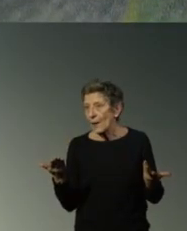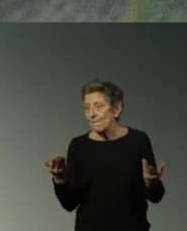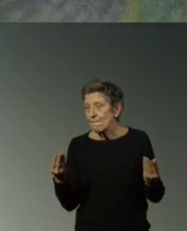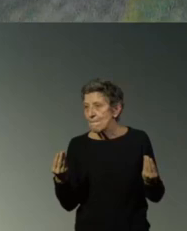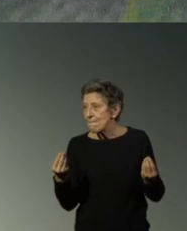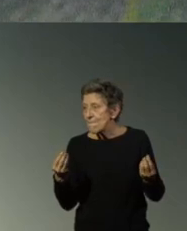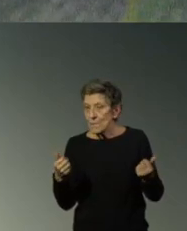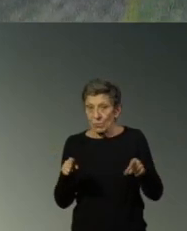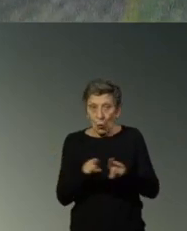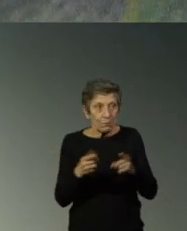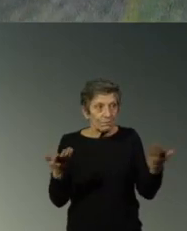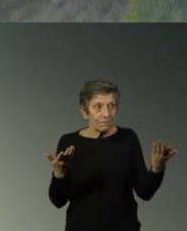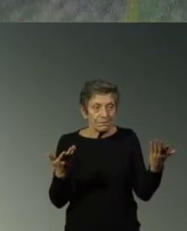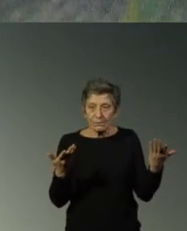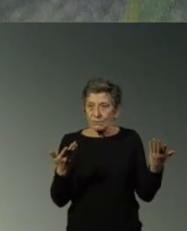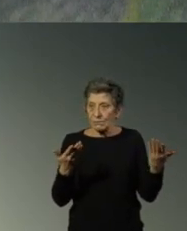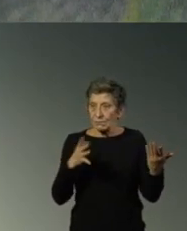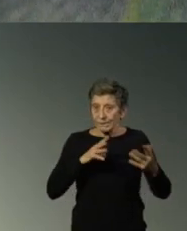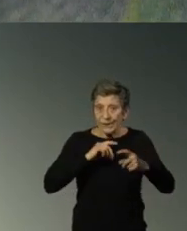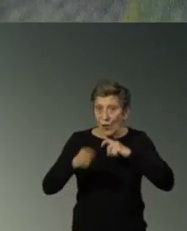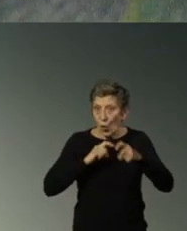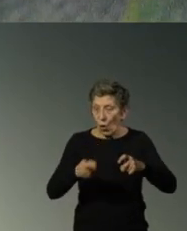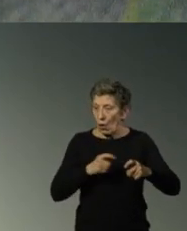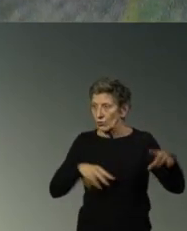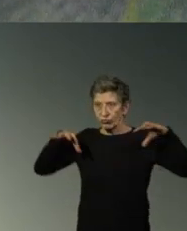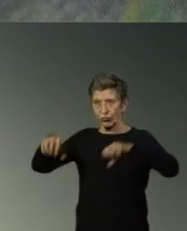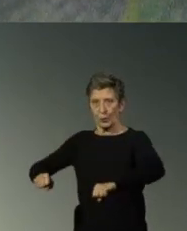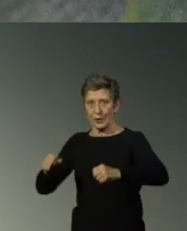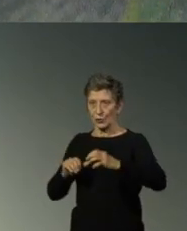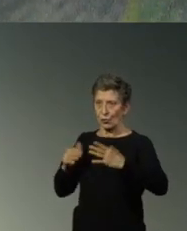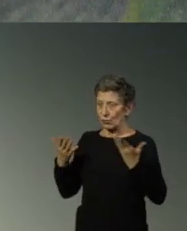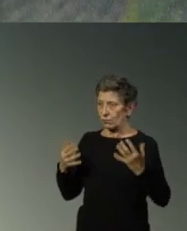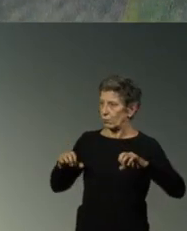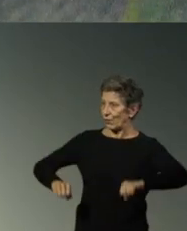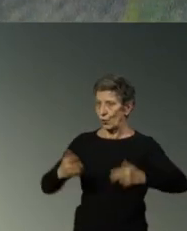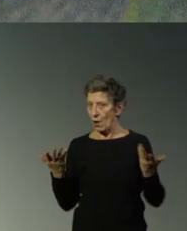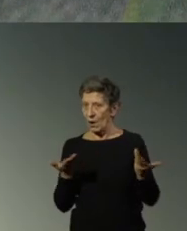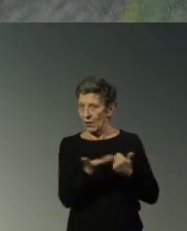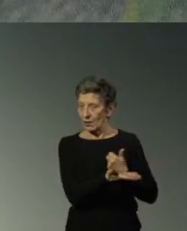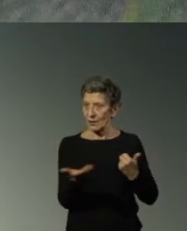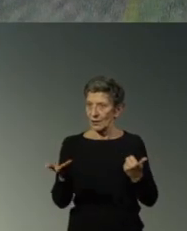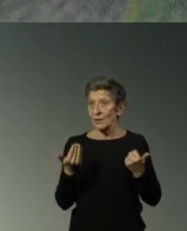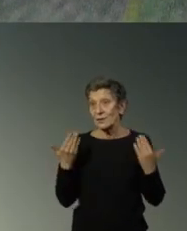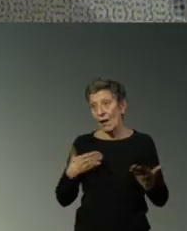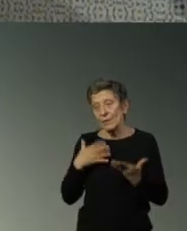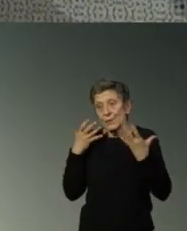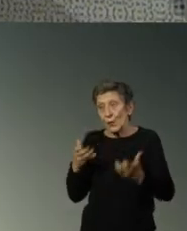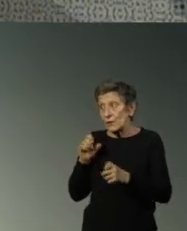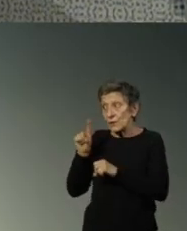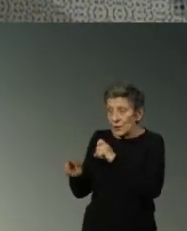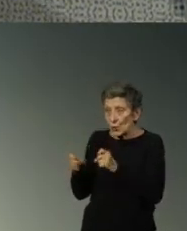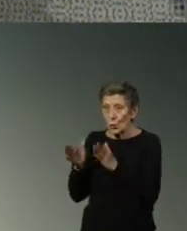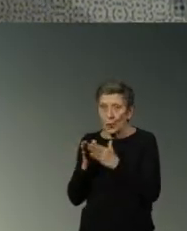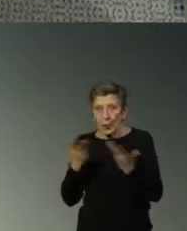une domination, une violence, voilà. Et c'est cette question-là que j'aimerais vous poser pour se demander